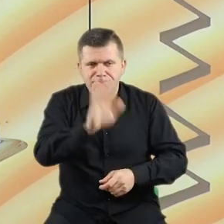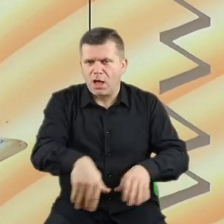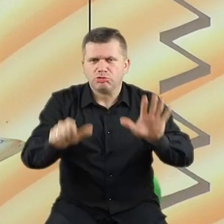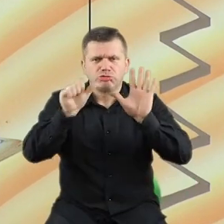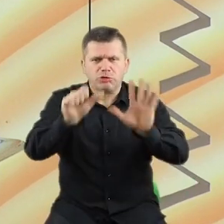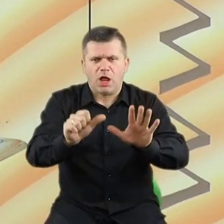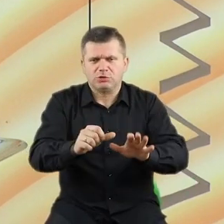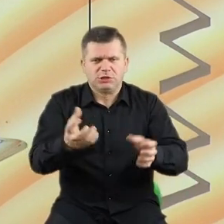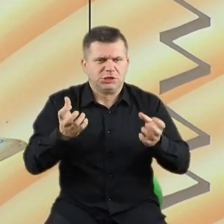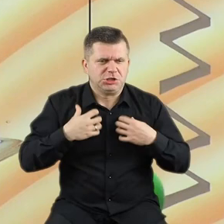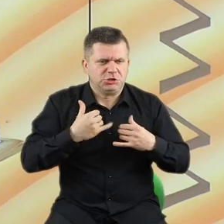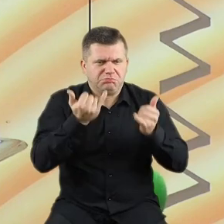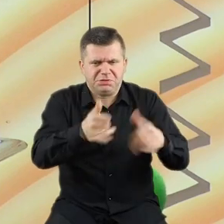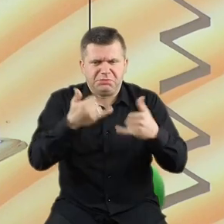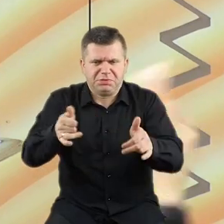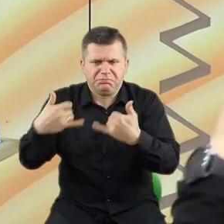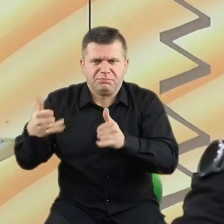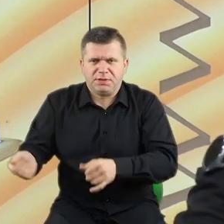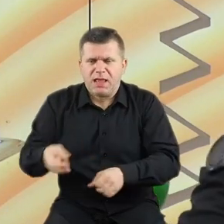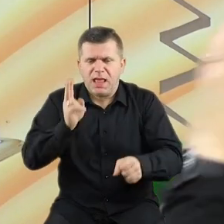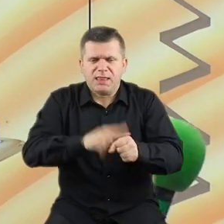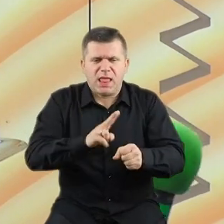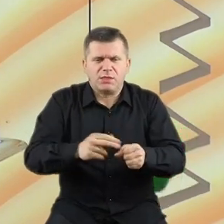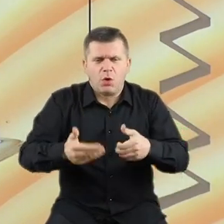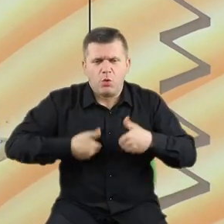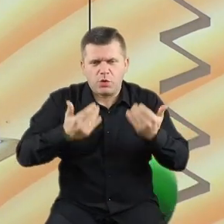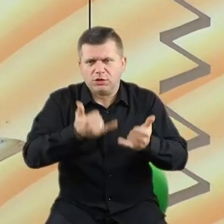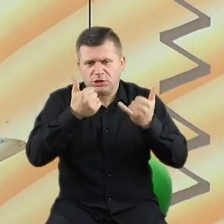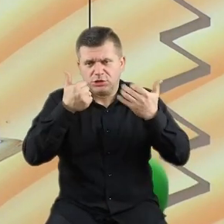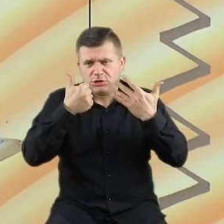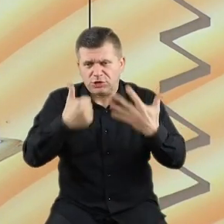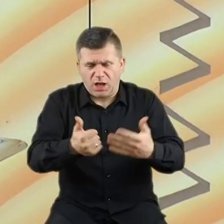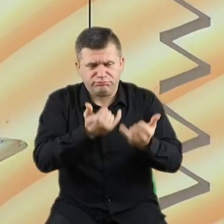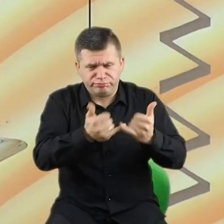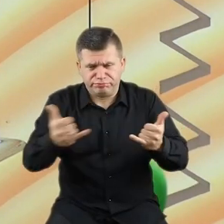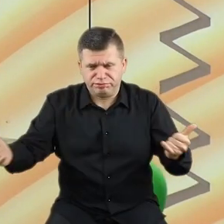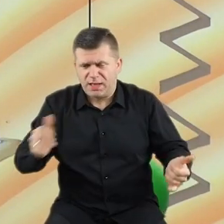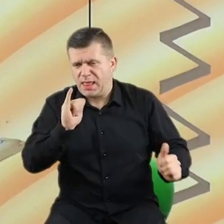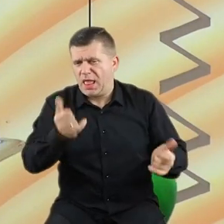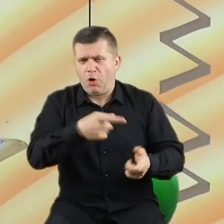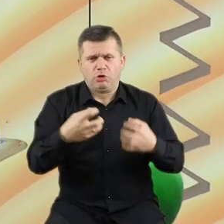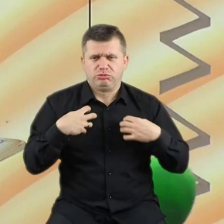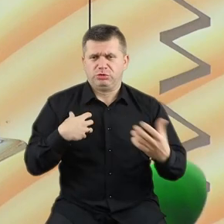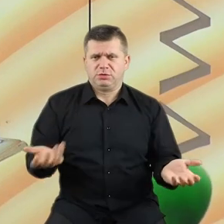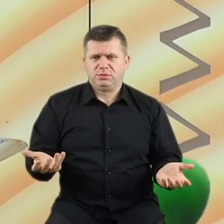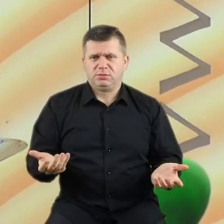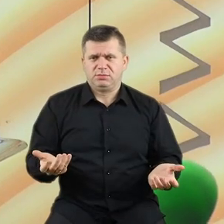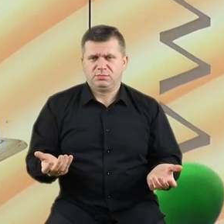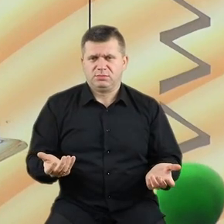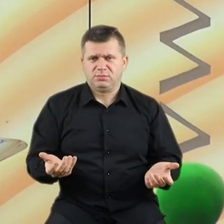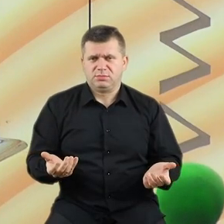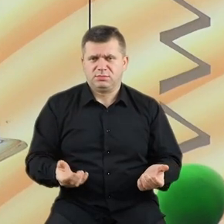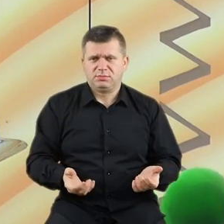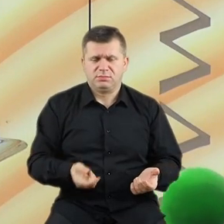życiorysów co najmniej. Ona ma 6 dokumentów z datami urodzenia. No jak ta osoba funkcjonuje? Na wielu płaszczyznach. Na